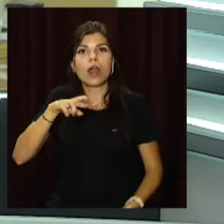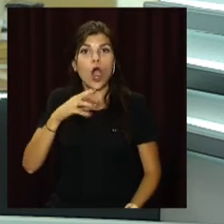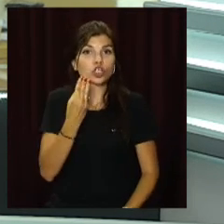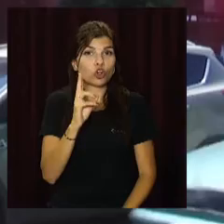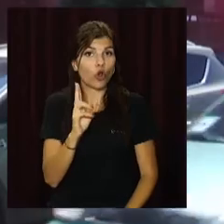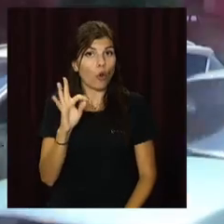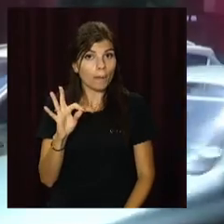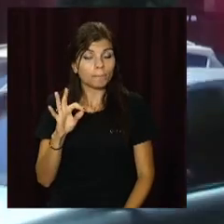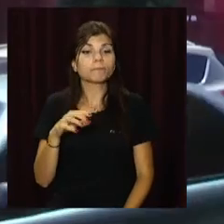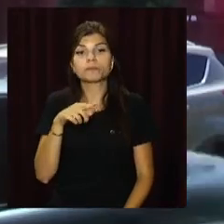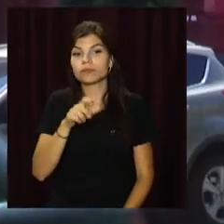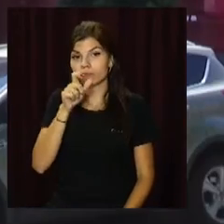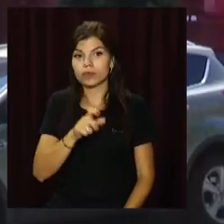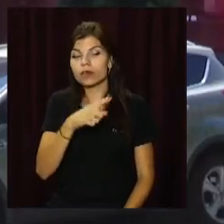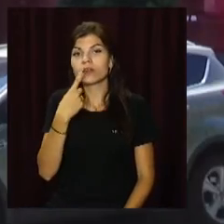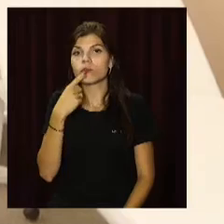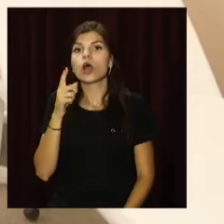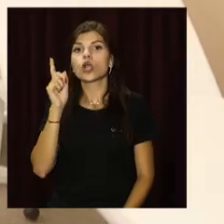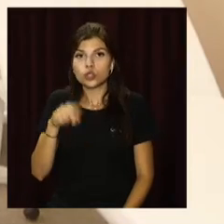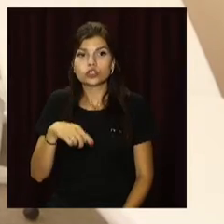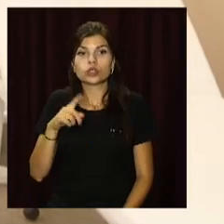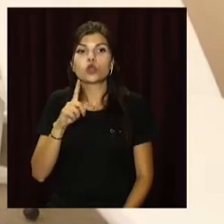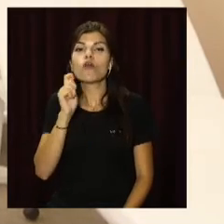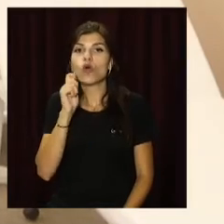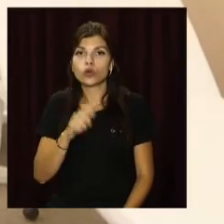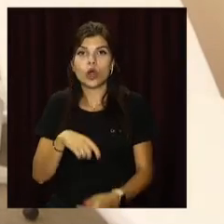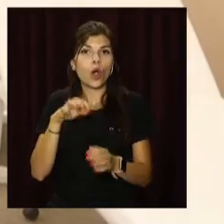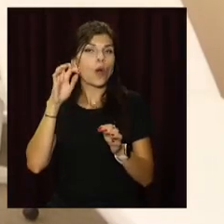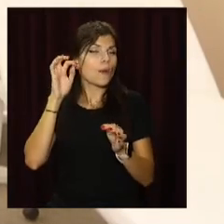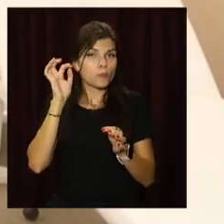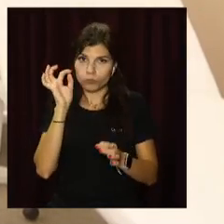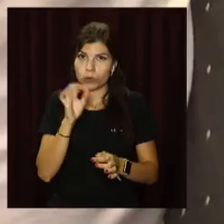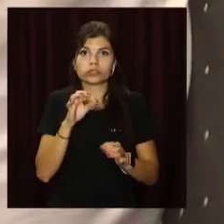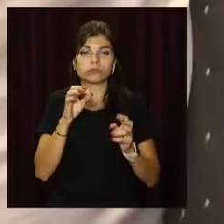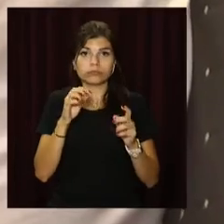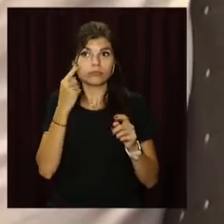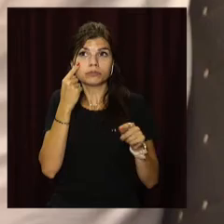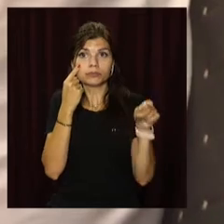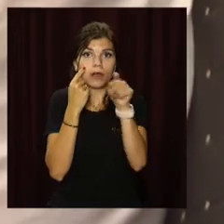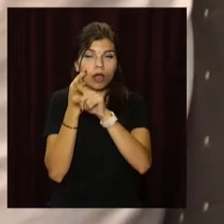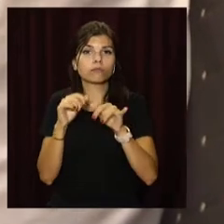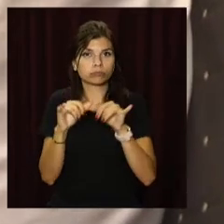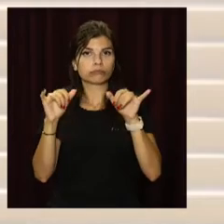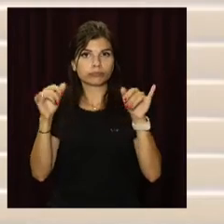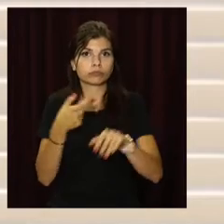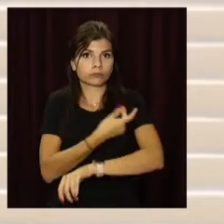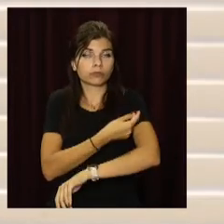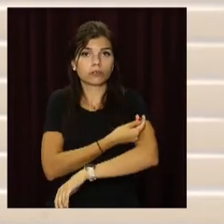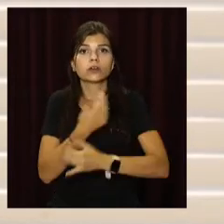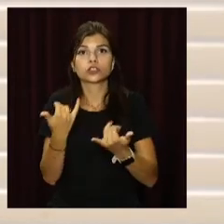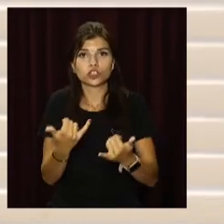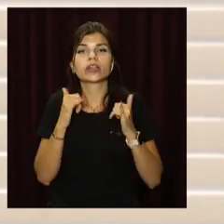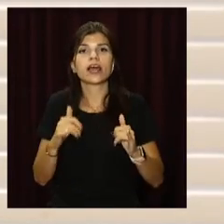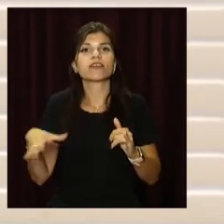Ляшко. Очільник відомства також наголосив, в Україні постійно нарощують темпи вакцинації і зараз щеплення доступне для